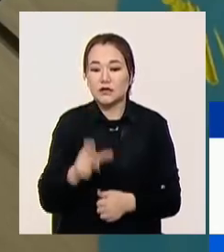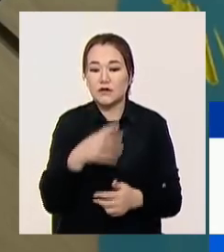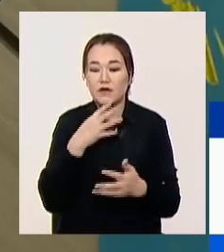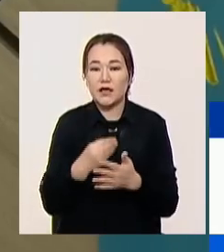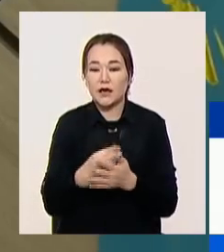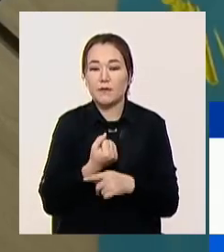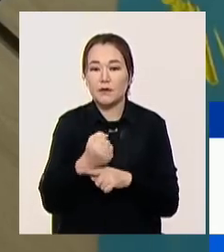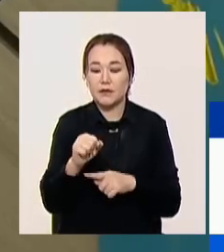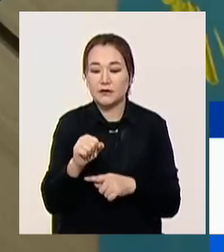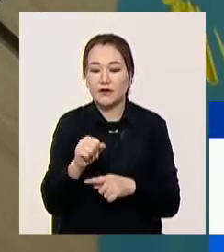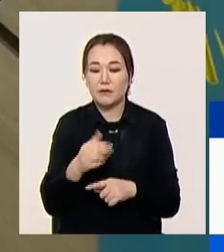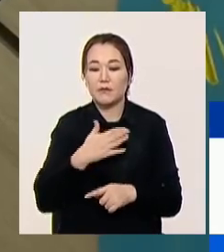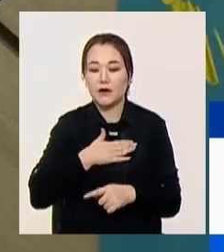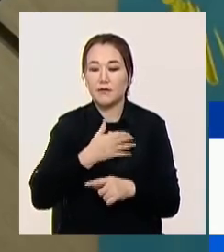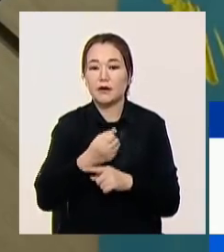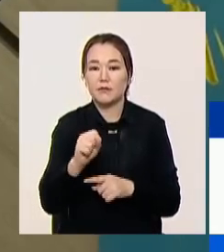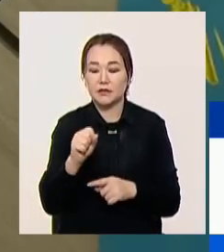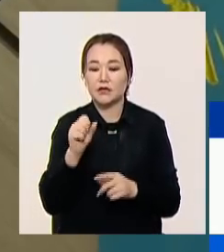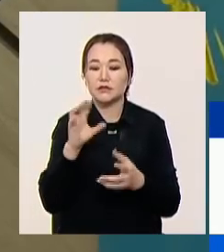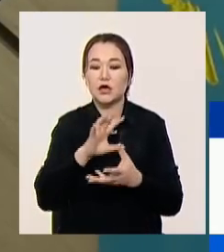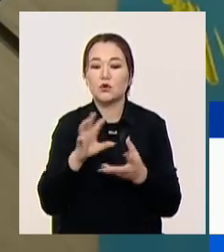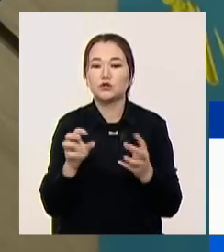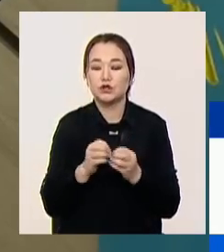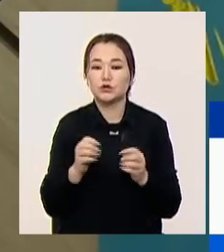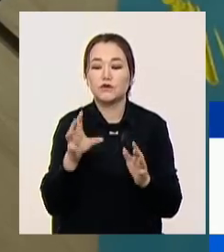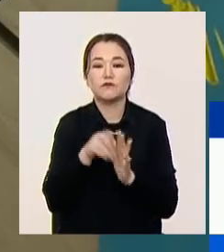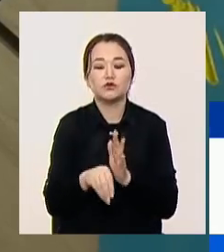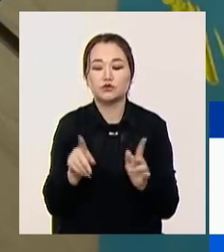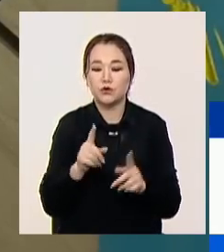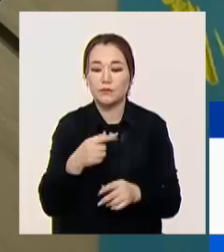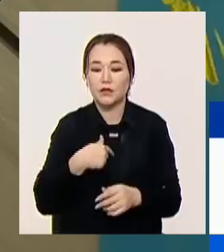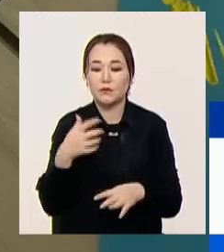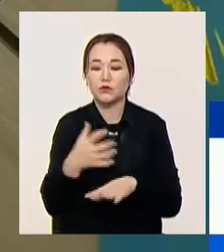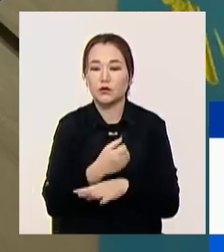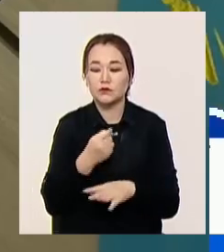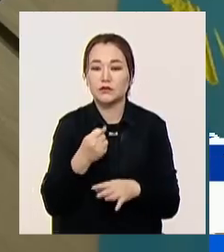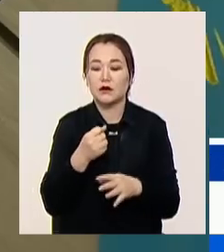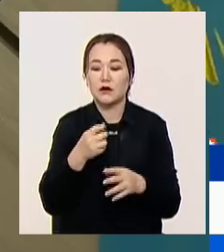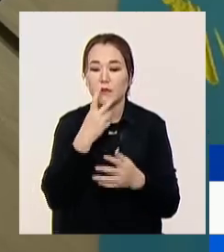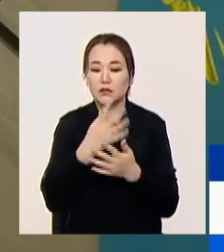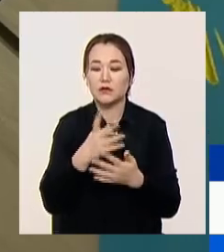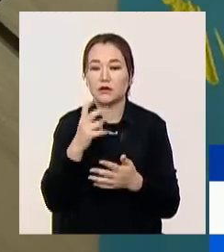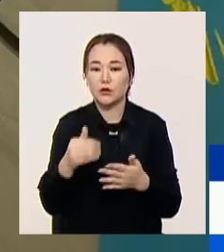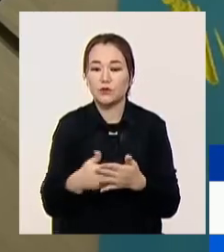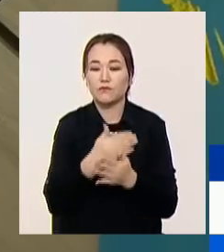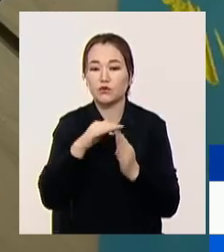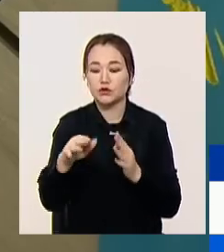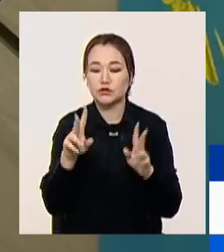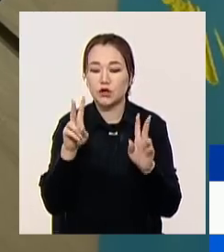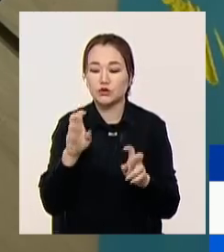своя победа. Моя победа заключается в том, что мне удалось вывести на новый уровень